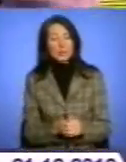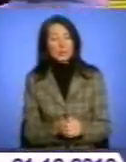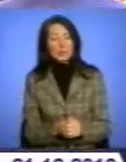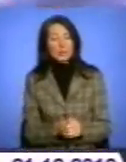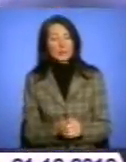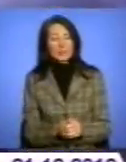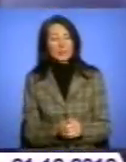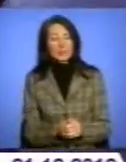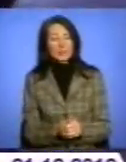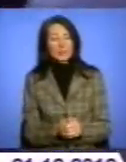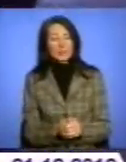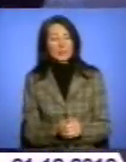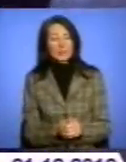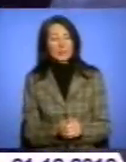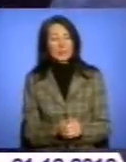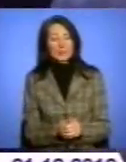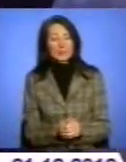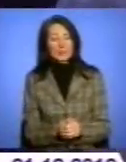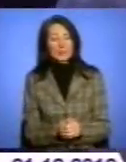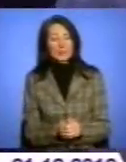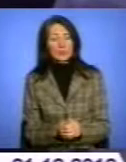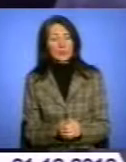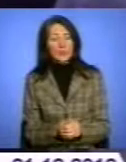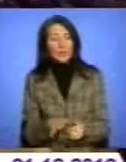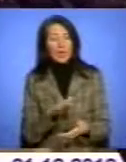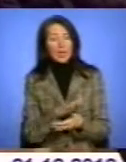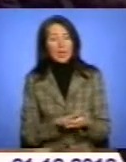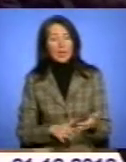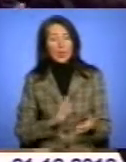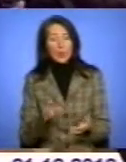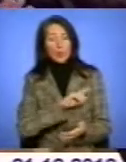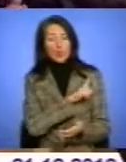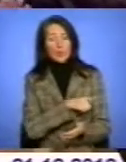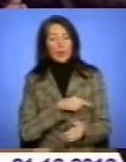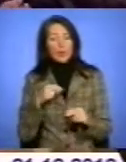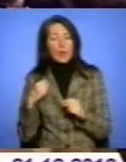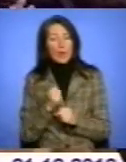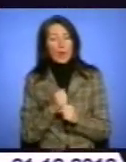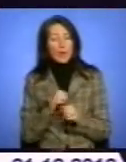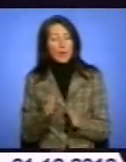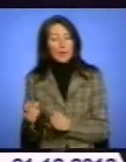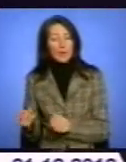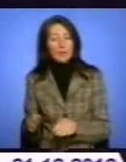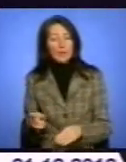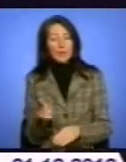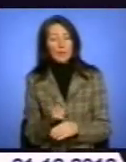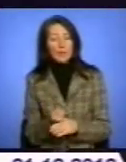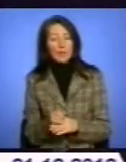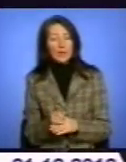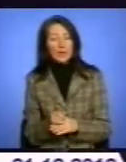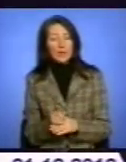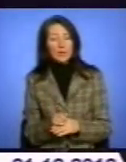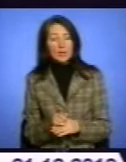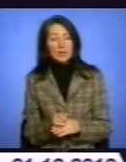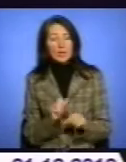Висловив впевненість, що завдяки високому фаховому рівню і надалі будуть зміцнювати правопорядок в державі. Захист честі і